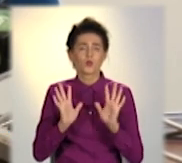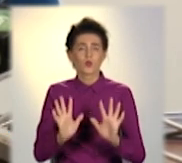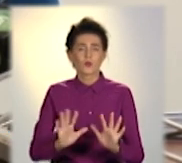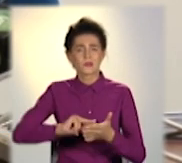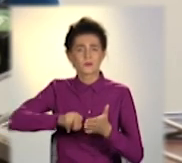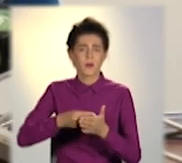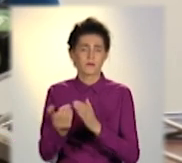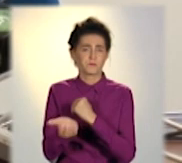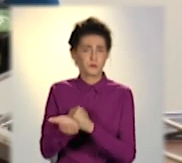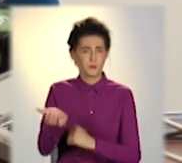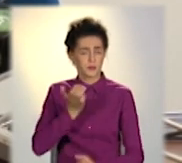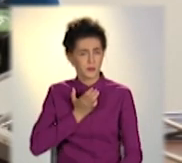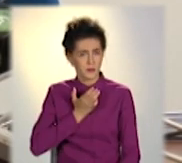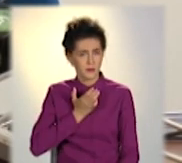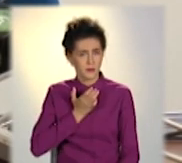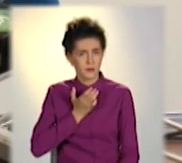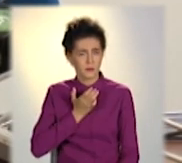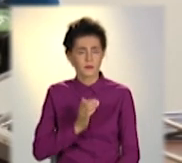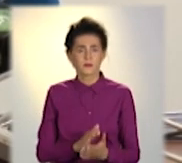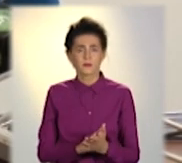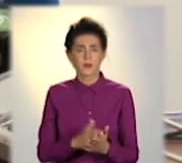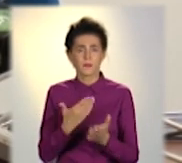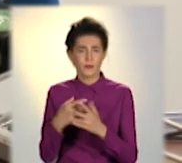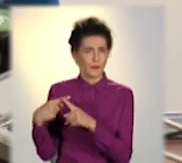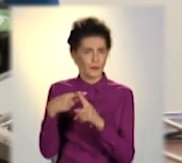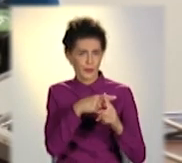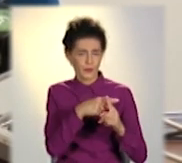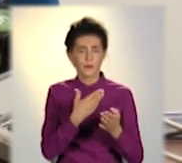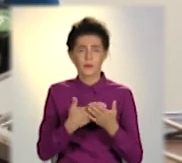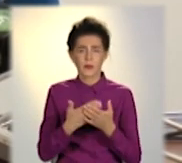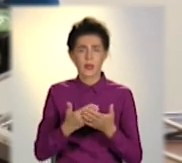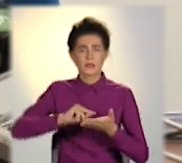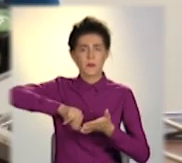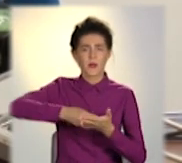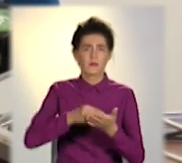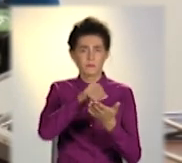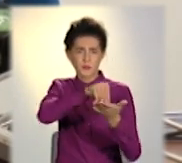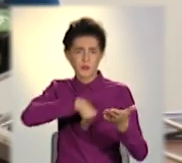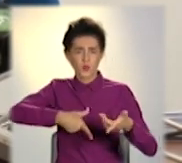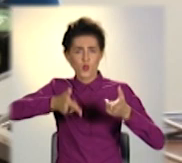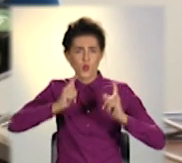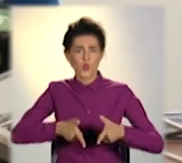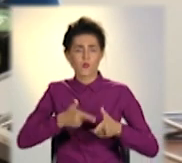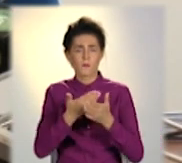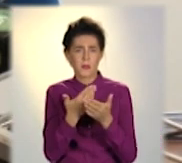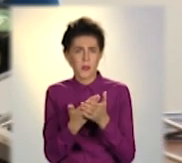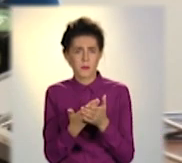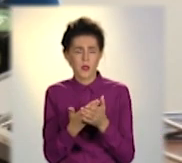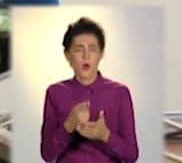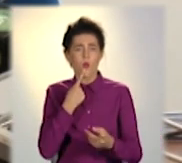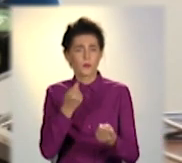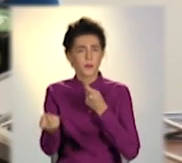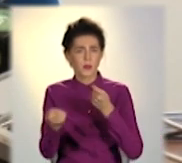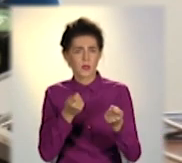довідки прийдуть позитивні, тобто якщо довідка буде прописана в їх, що